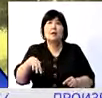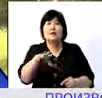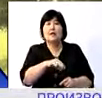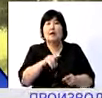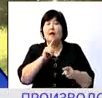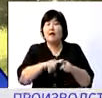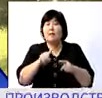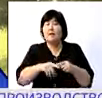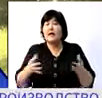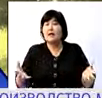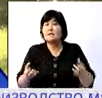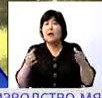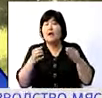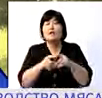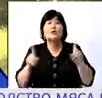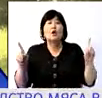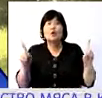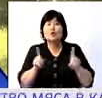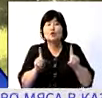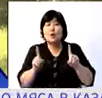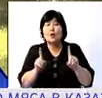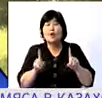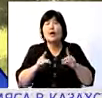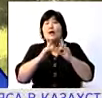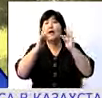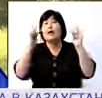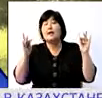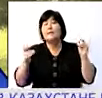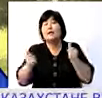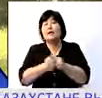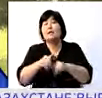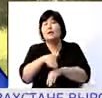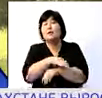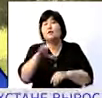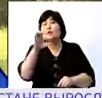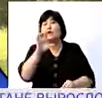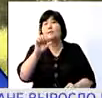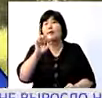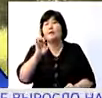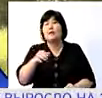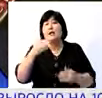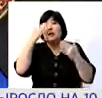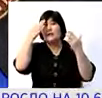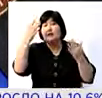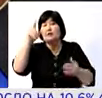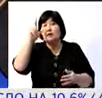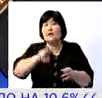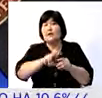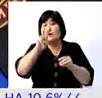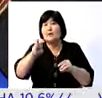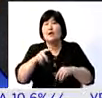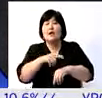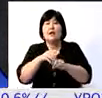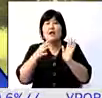аэромобильного оперативно-спасательного отряда о том, что с моста, расположенного по улице Султан Бейбарыс, прыгнул неизвестный человек. В течение 9